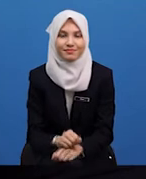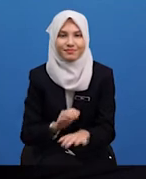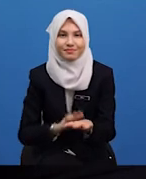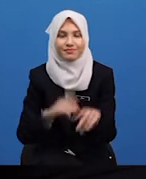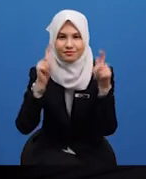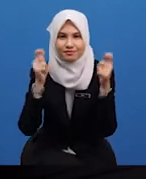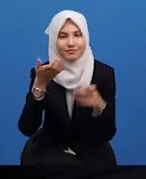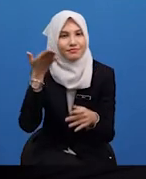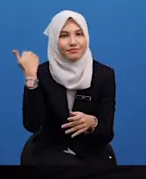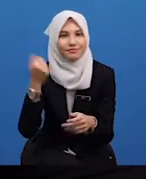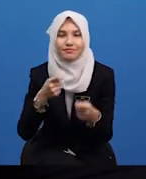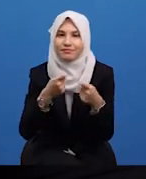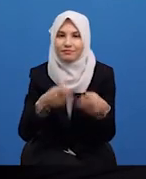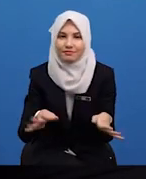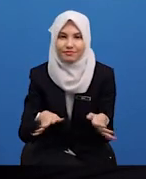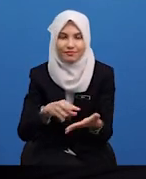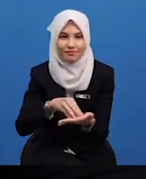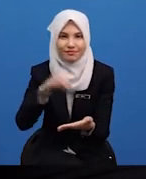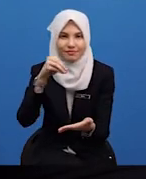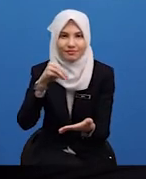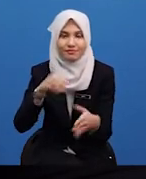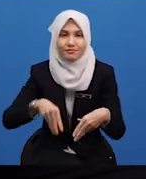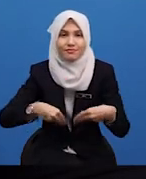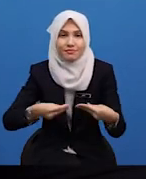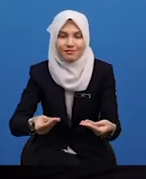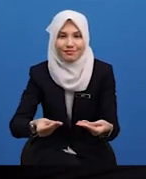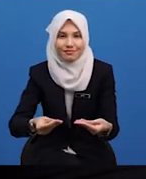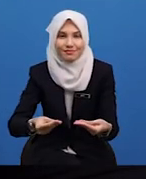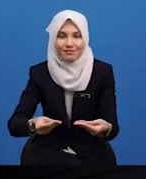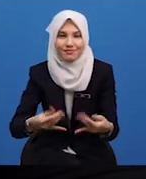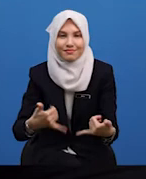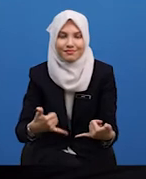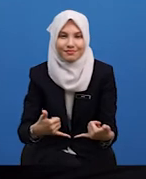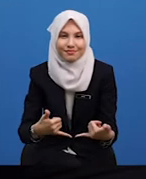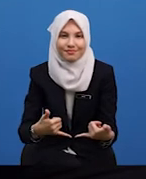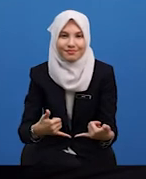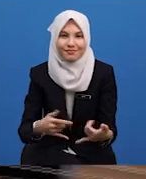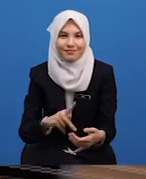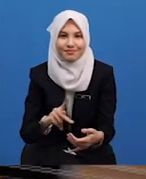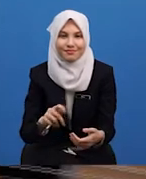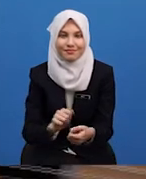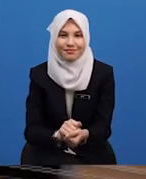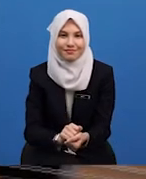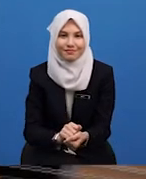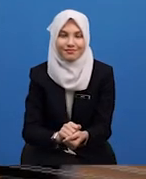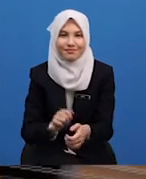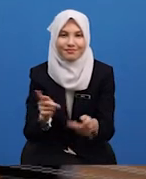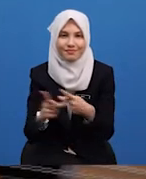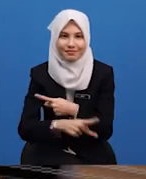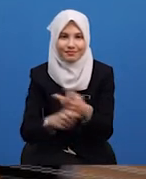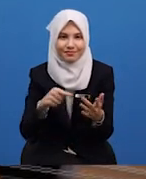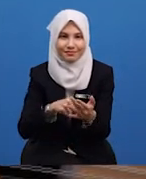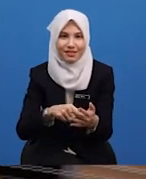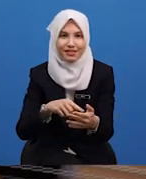Pada topik yang lepas, kita telah pun mempelajari bagaimana memainkan skill arpeggio dan etude. Pada kali ini, kita